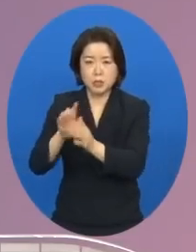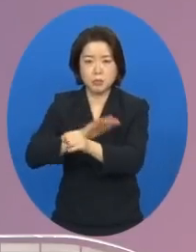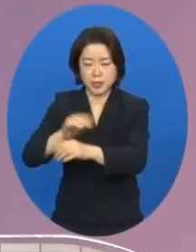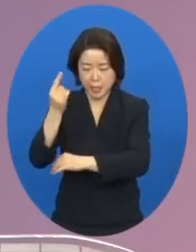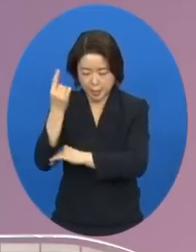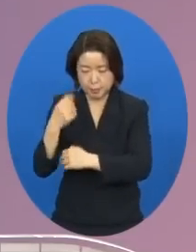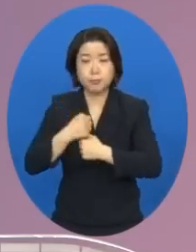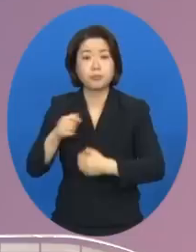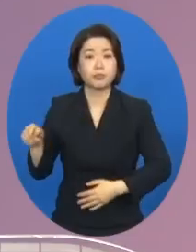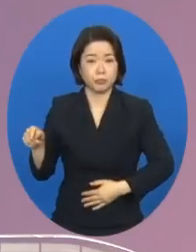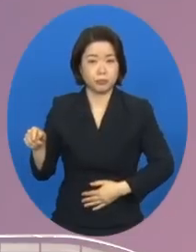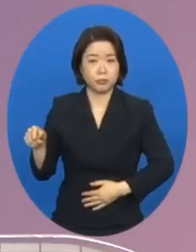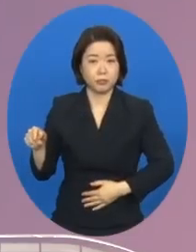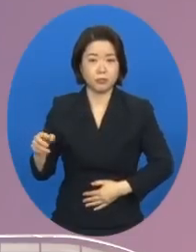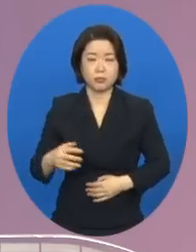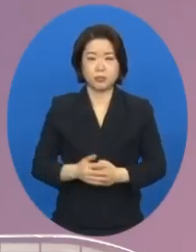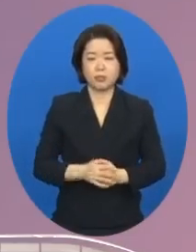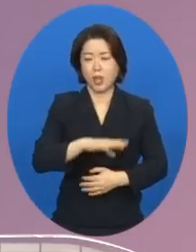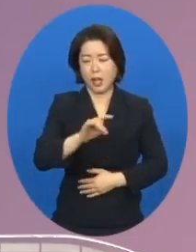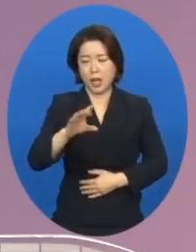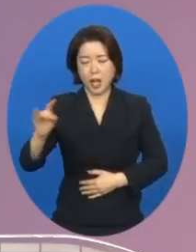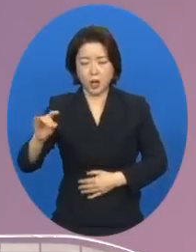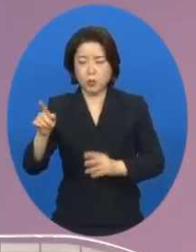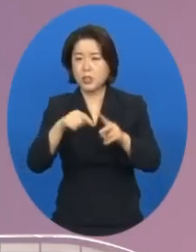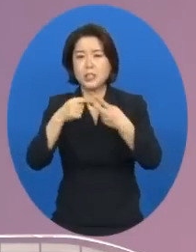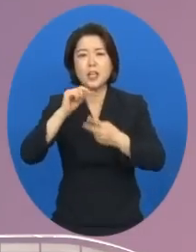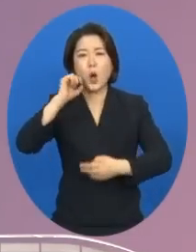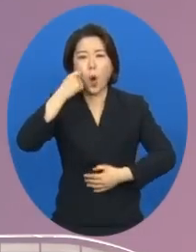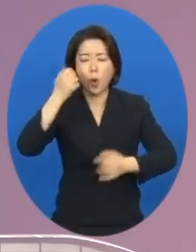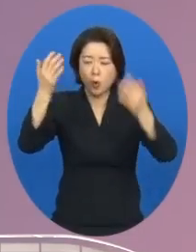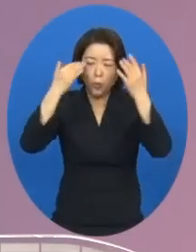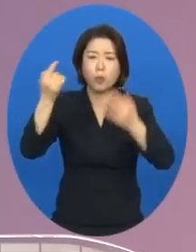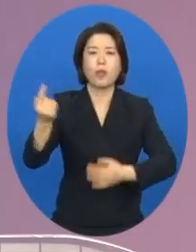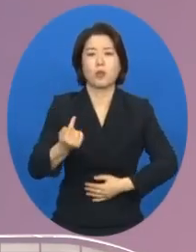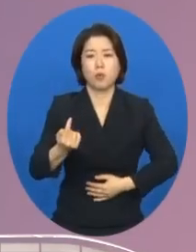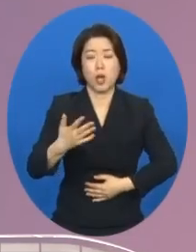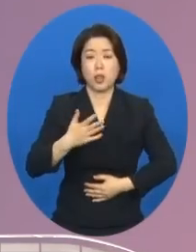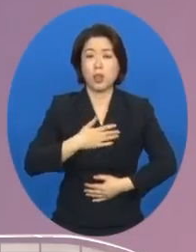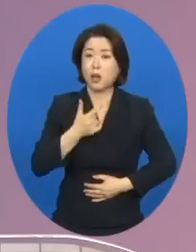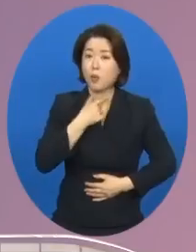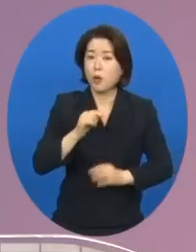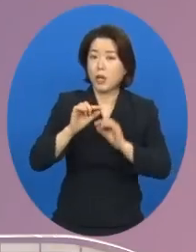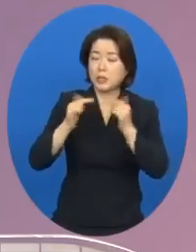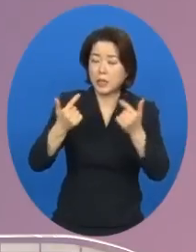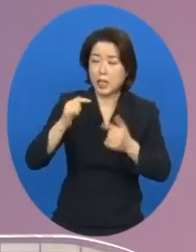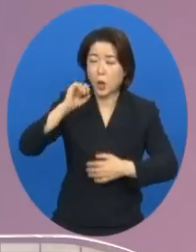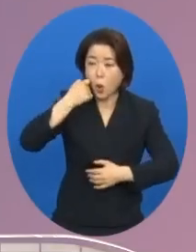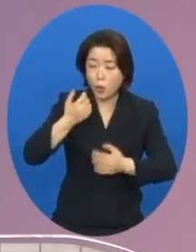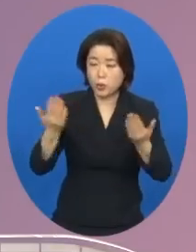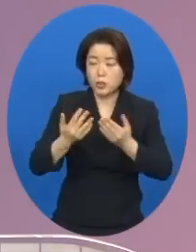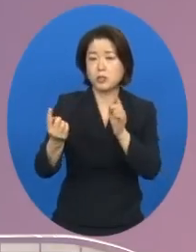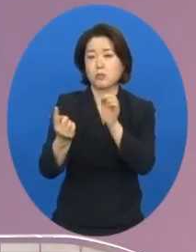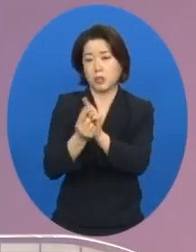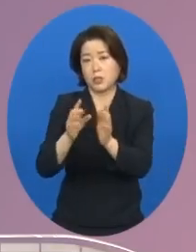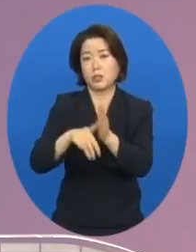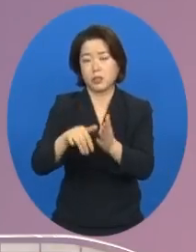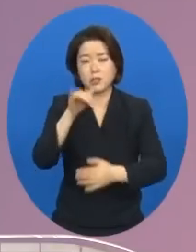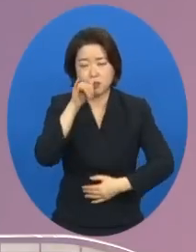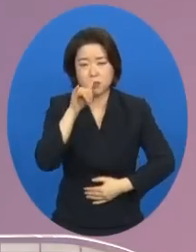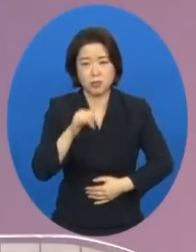때때로 이해할 수 없는 고난이 닥쳐올 때가 있습니다. 내가 원하지 않았던 어려운 일을 내가 만나야 될 때도